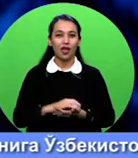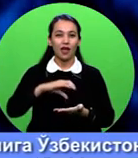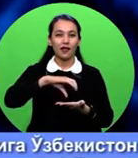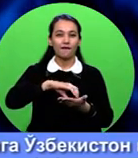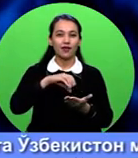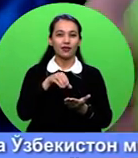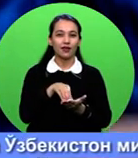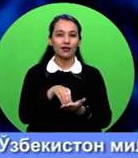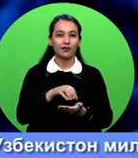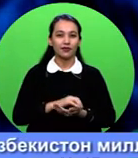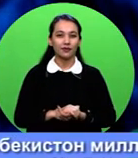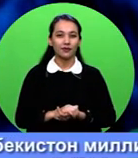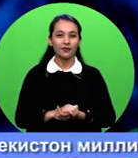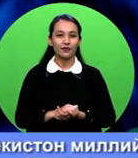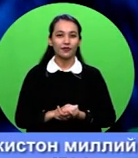kvadrat